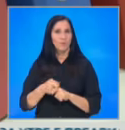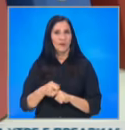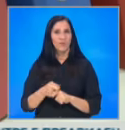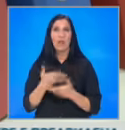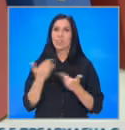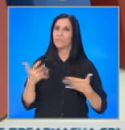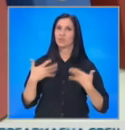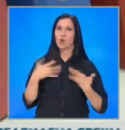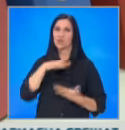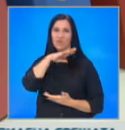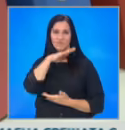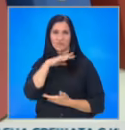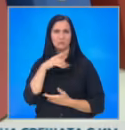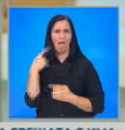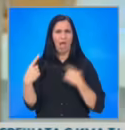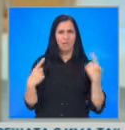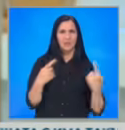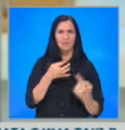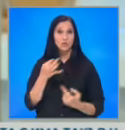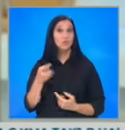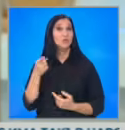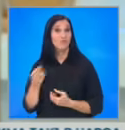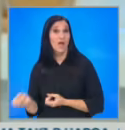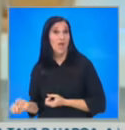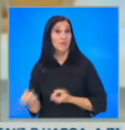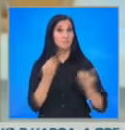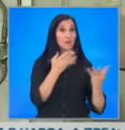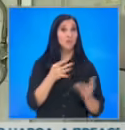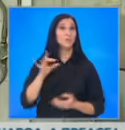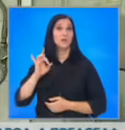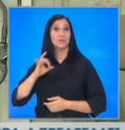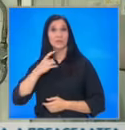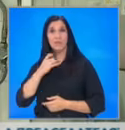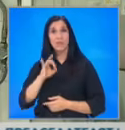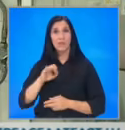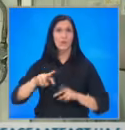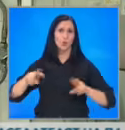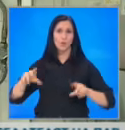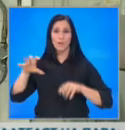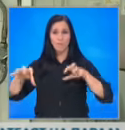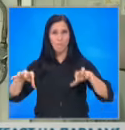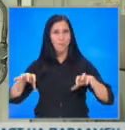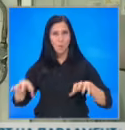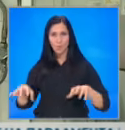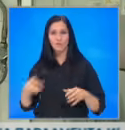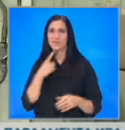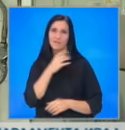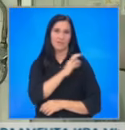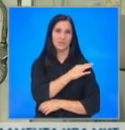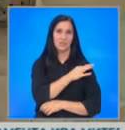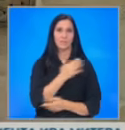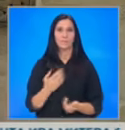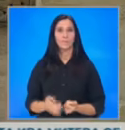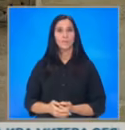Няма желаещи и възрастни. Единични случаи са. И затова ги изпращам в РЗИ или в другите пунктове за вакцинация